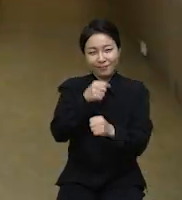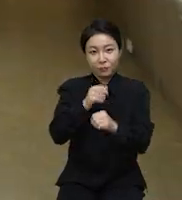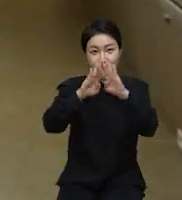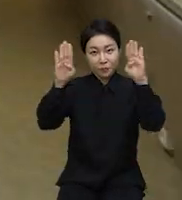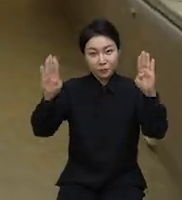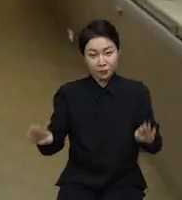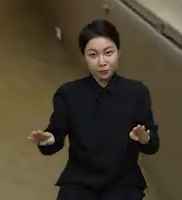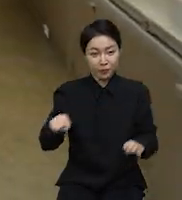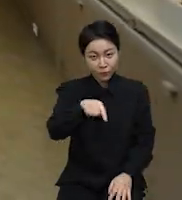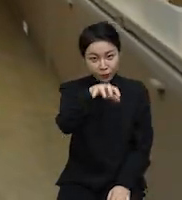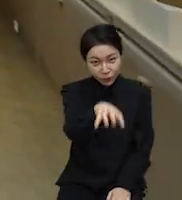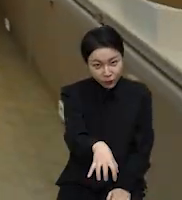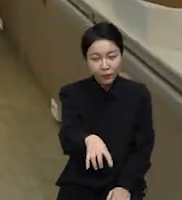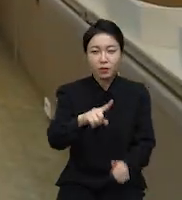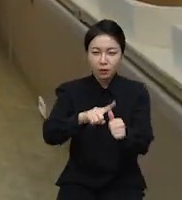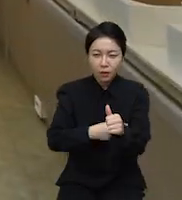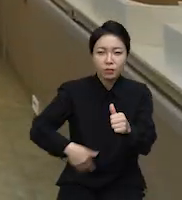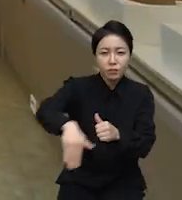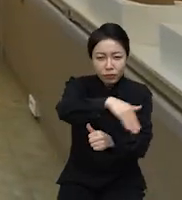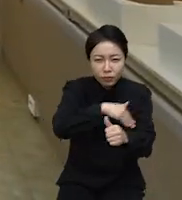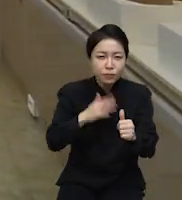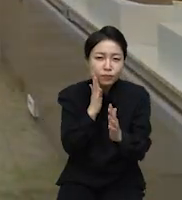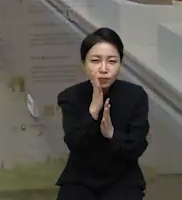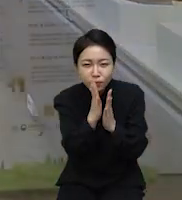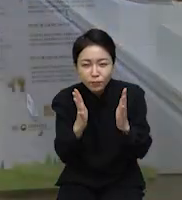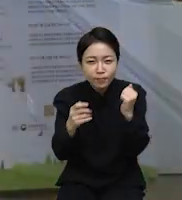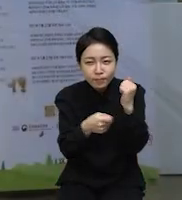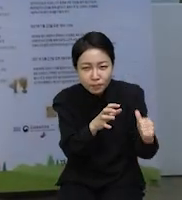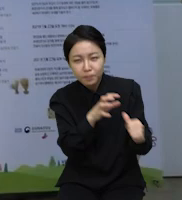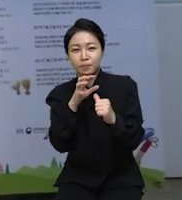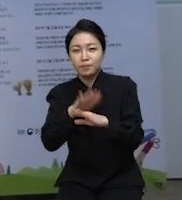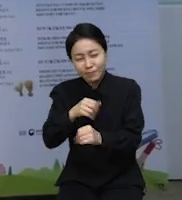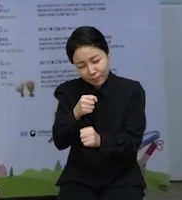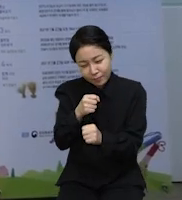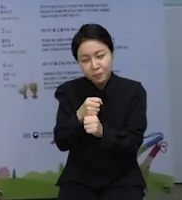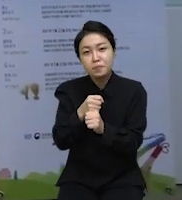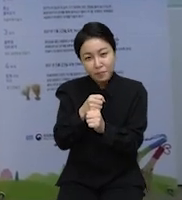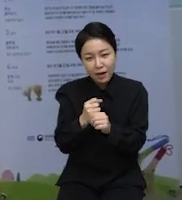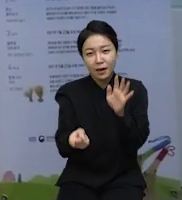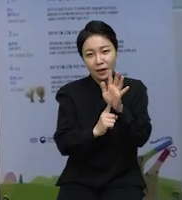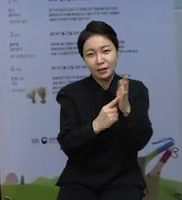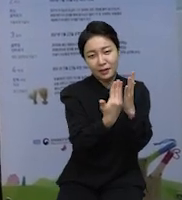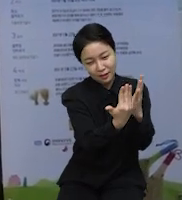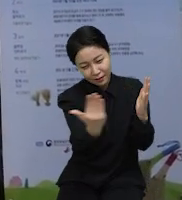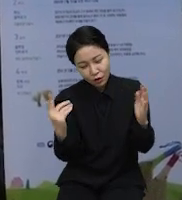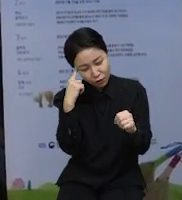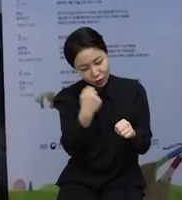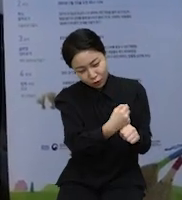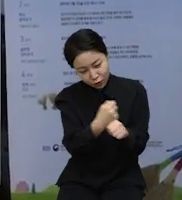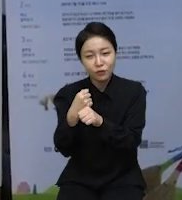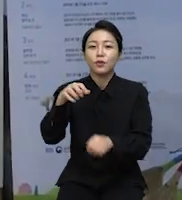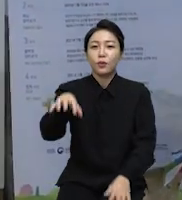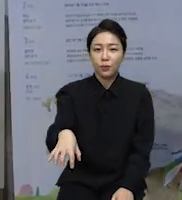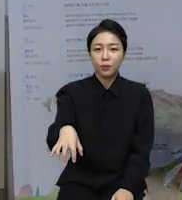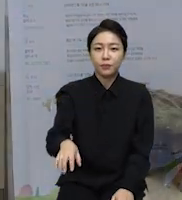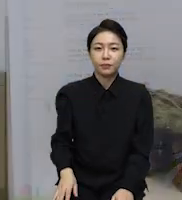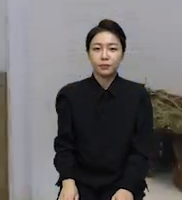풀집공예박물관은 자연 친화적 전통 공예인 풀과 짚을 이용한 공예 작품을 전시하고 연구하는